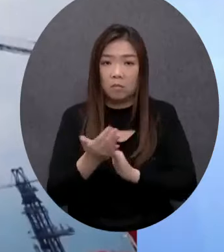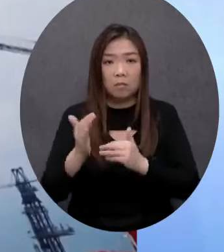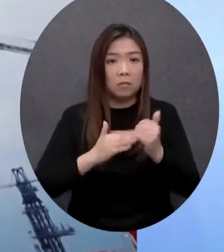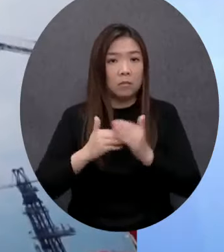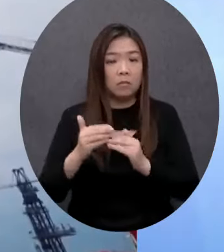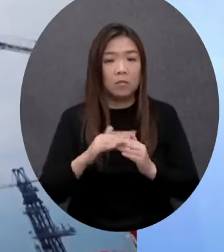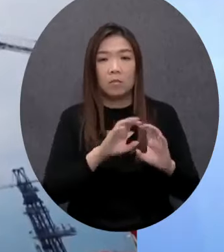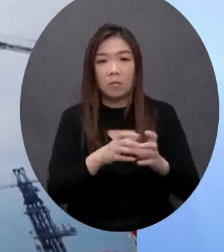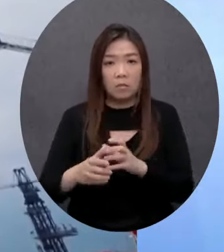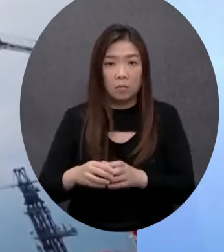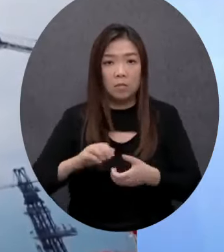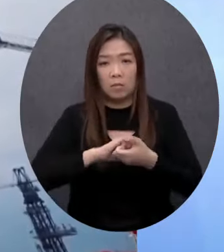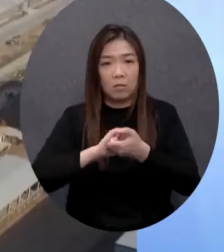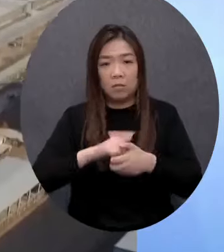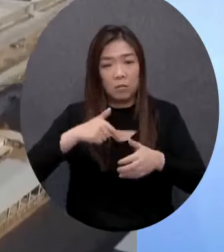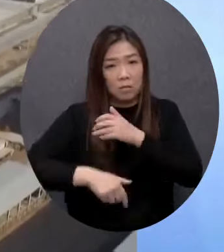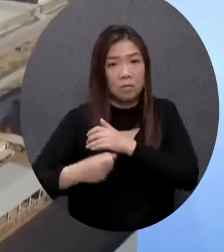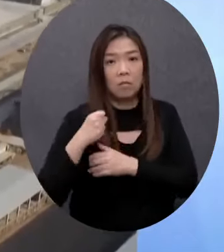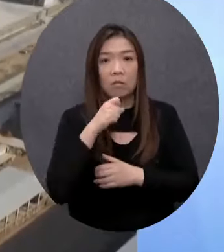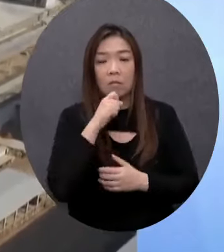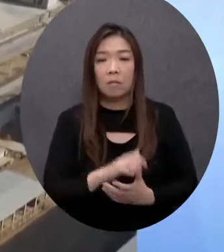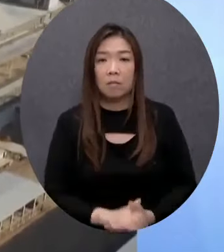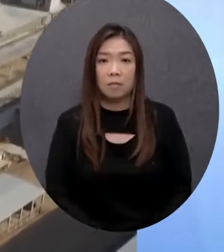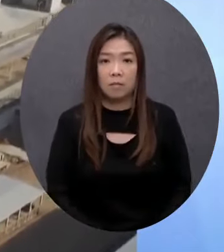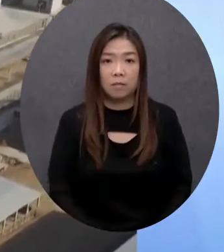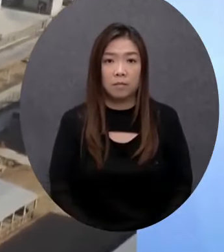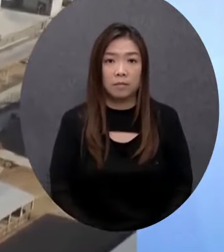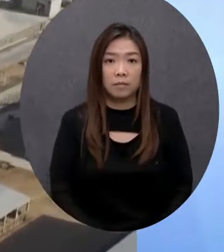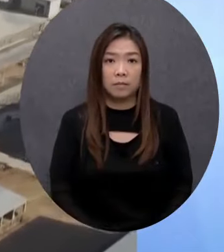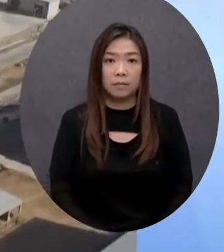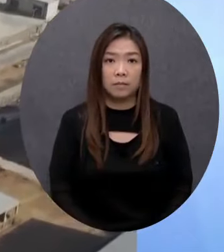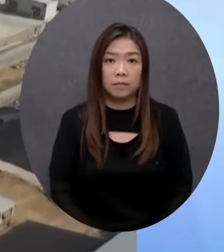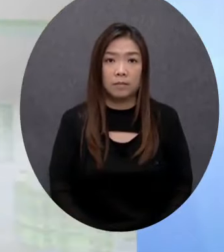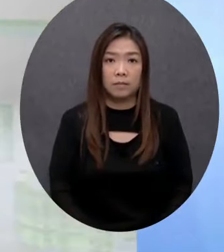有巨大合作潛力。香港电台记者吕仪报道。